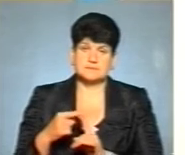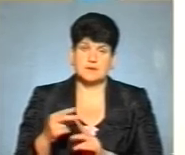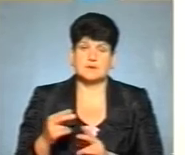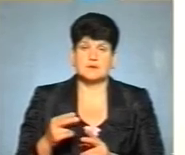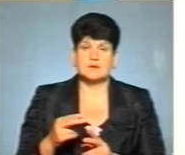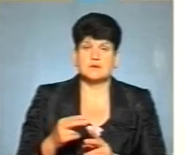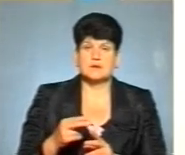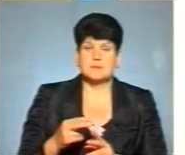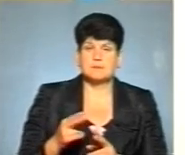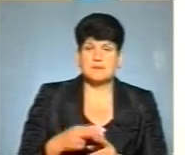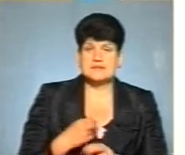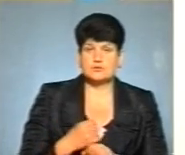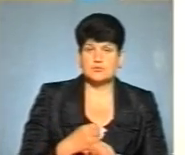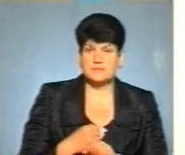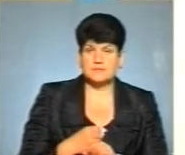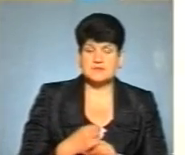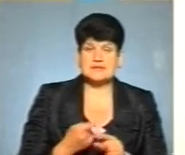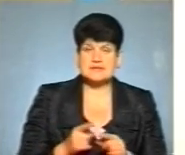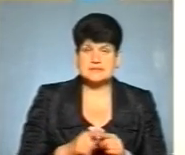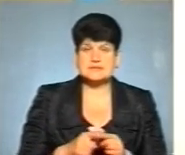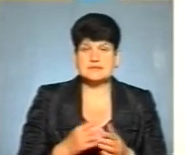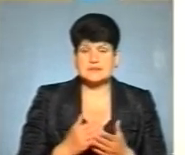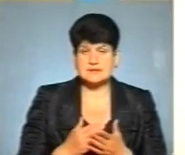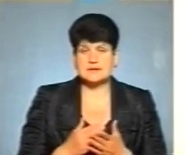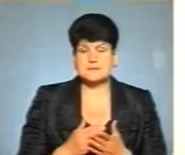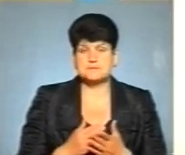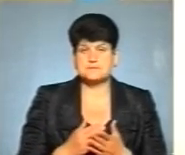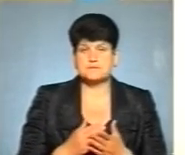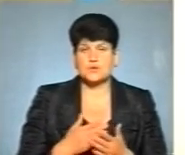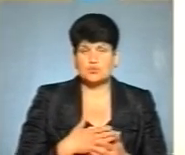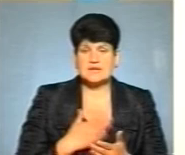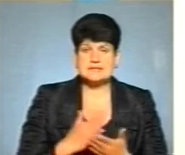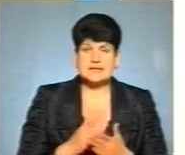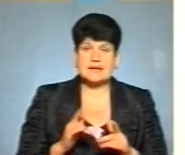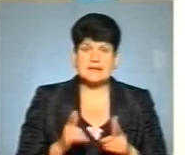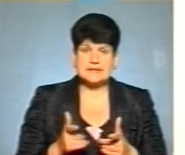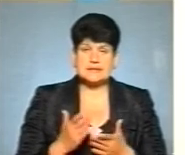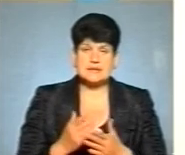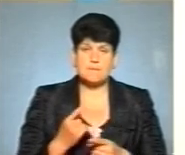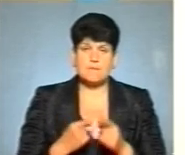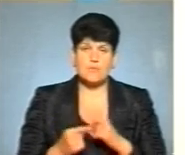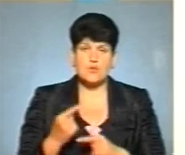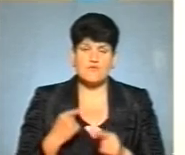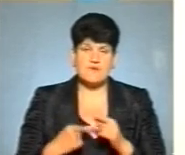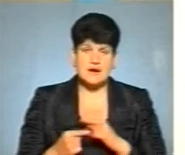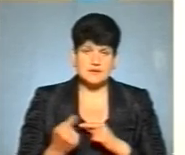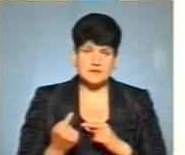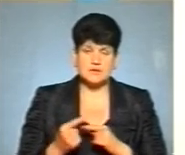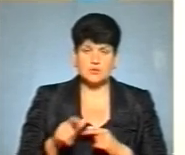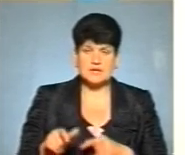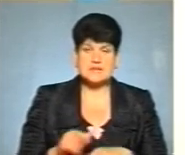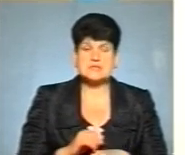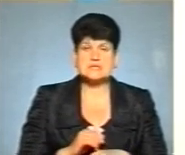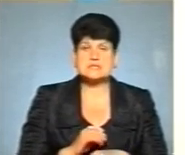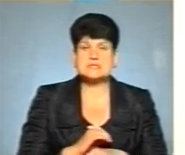є зареєстровані, це теж є логічне те пояснення. У нас є карантин, є повернення багато людей за кордону, які ставали в